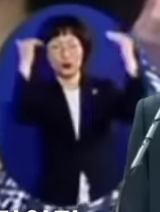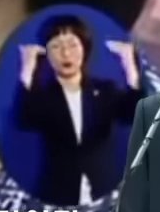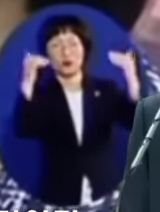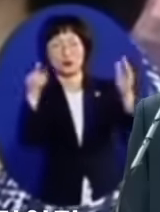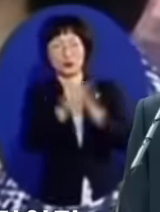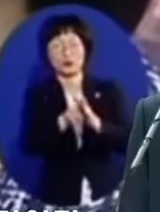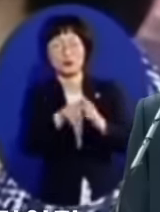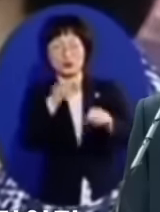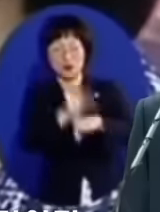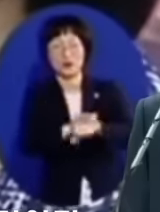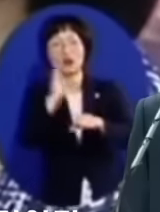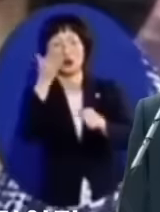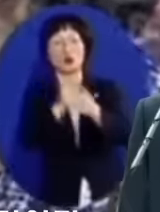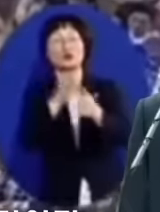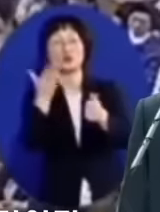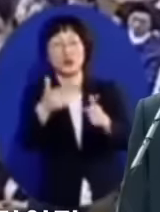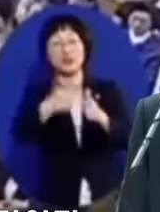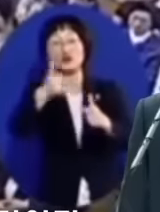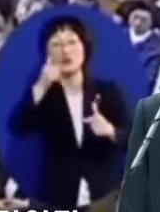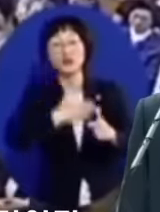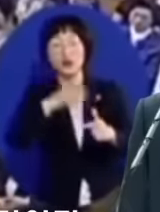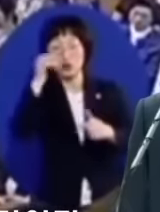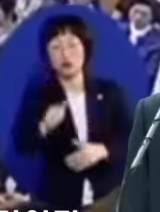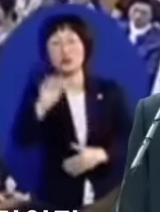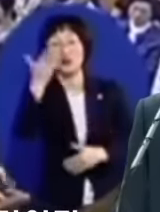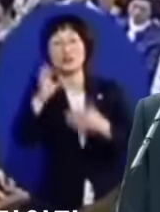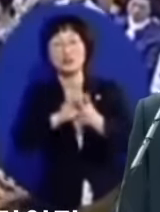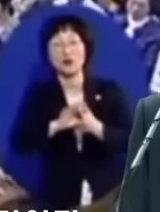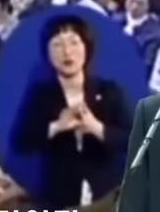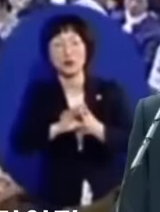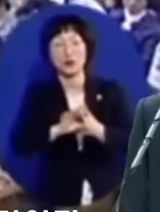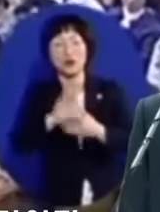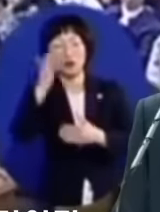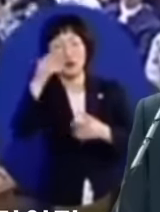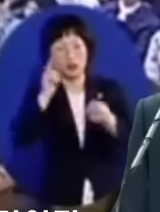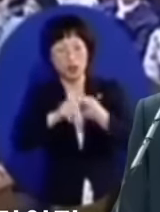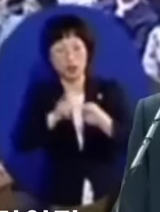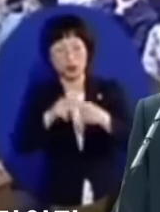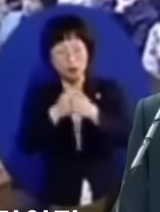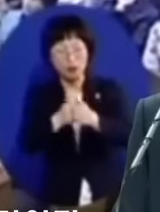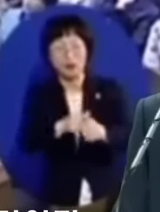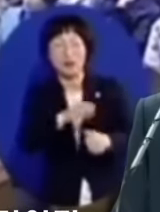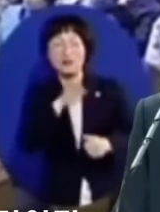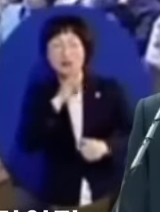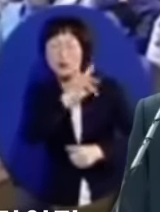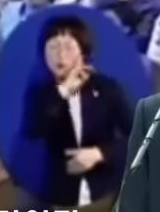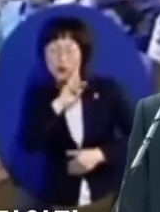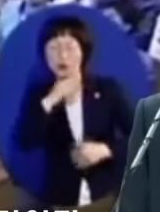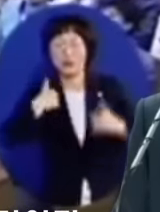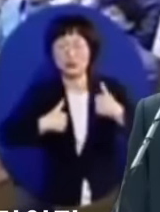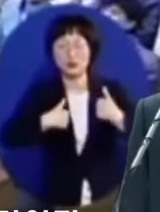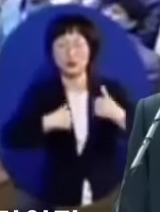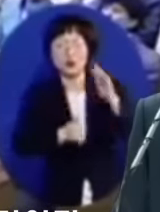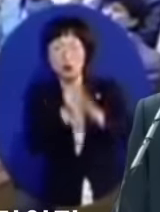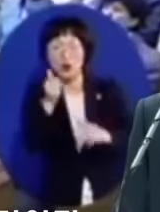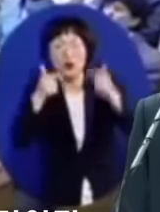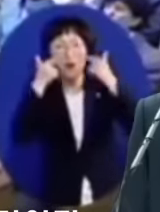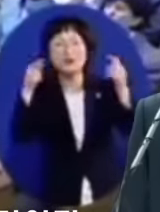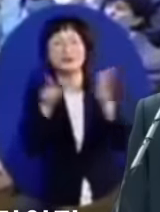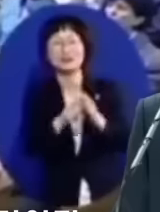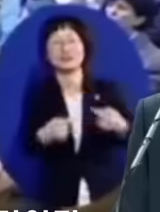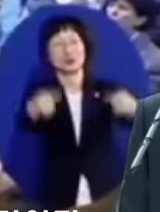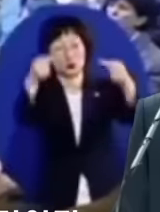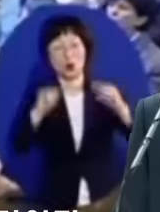만들어주실 것입니다. 예수님이 나의 주인이 되시면 되신 만큼 참 평안과 기쁨과 천국의 소망과 확신이